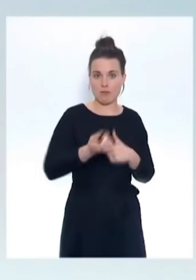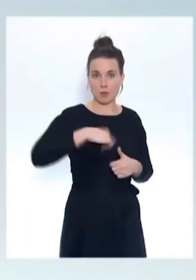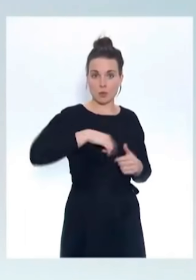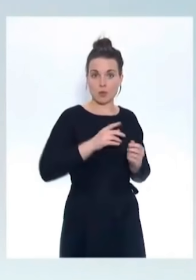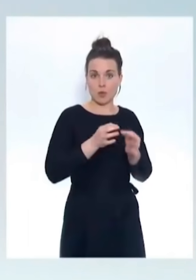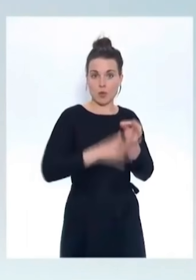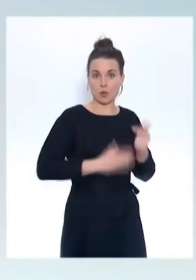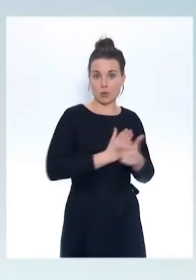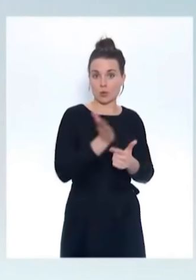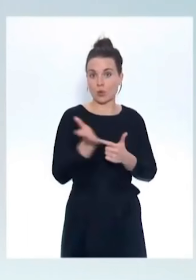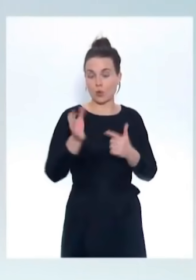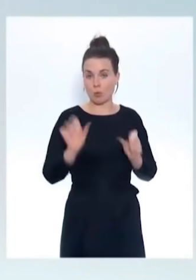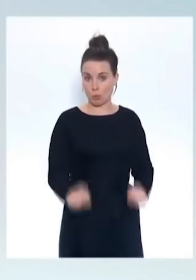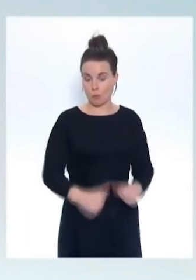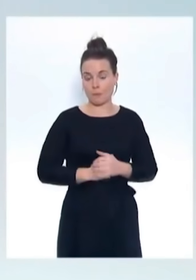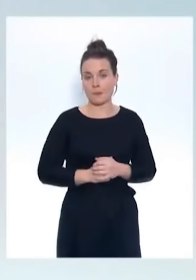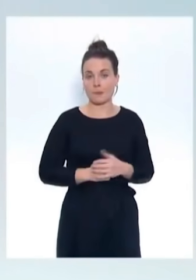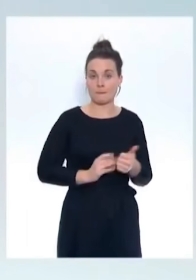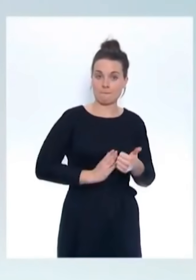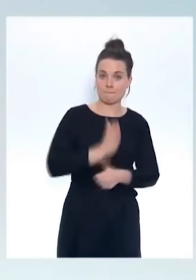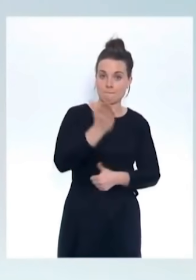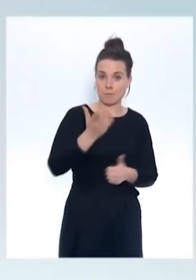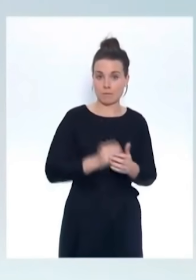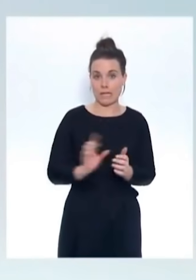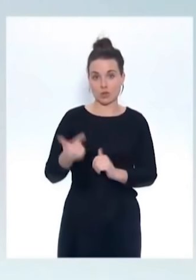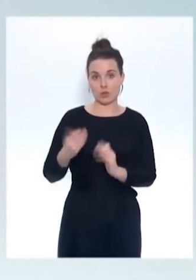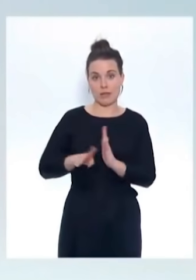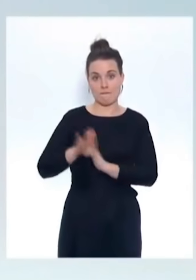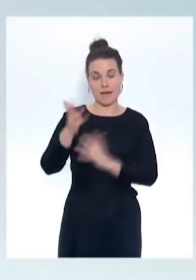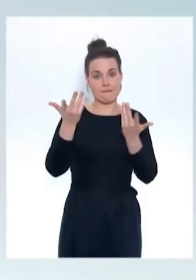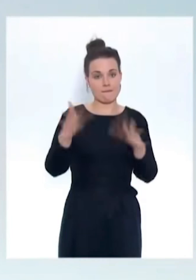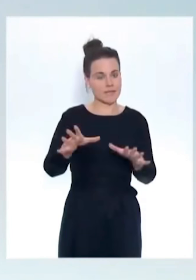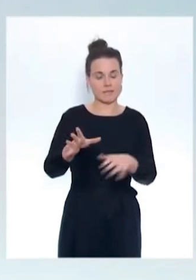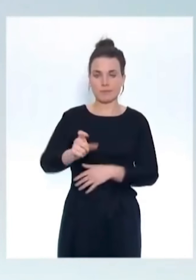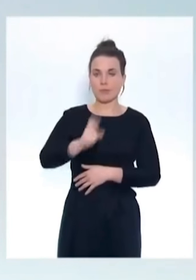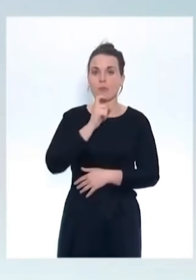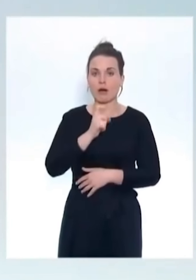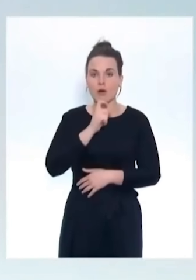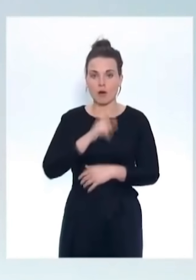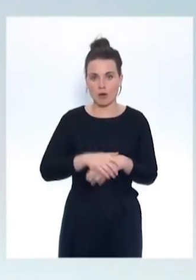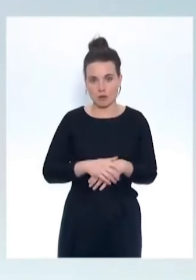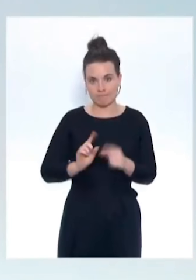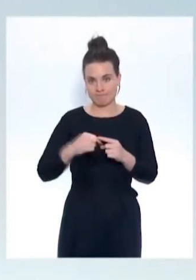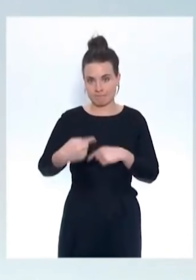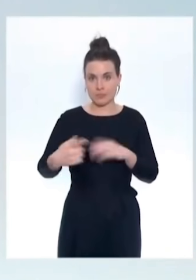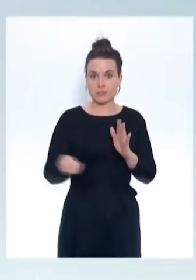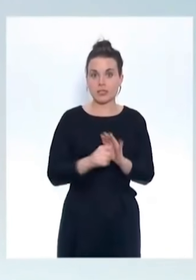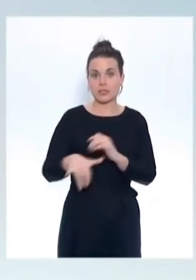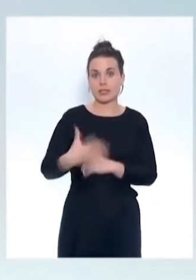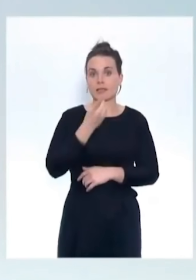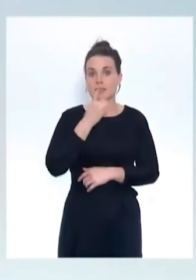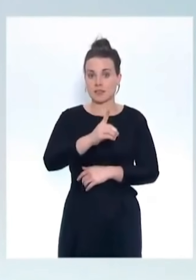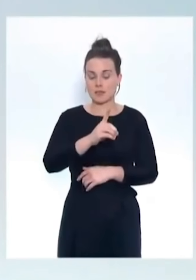nous ne sommes pas encore arrivés au bout de cette deuxième vague et nous ne serons pas le 15 décembre à